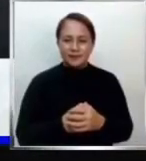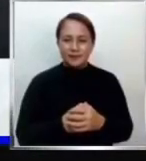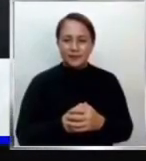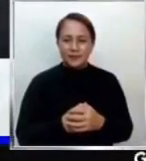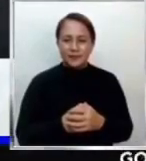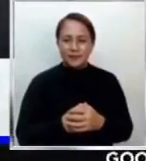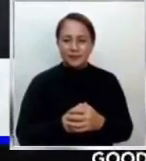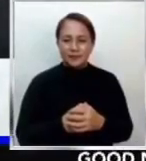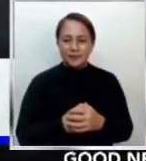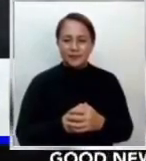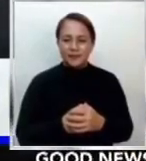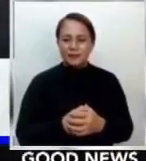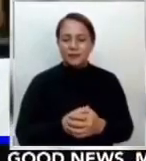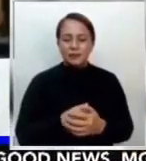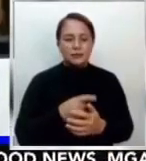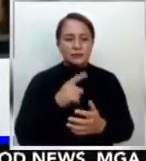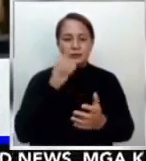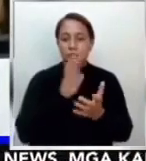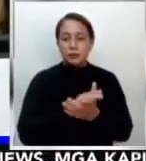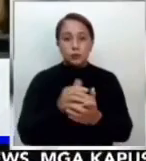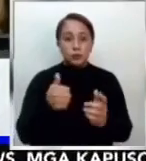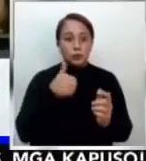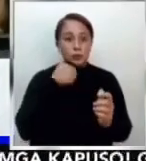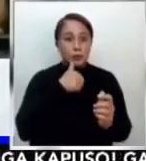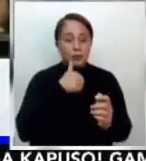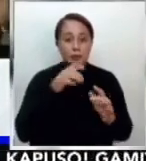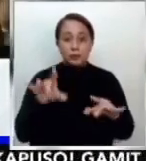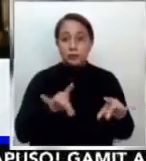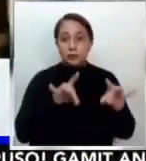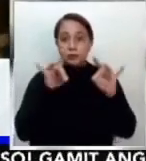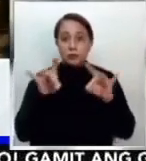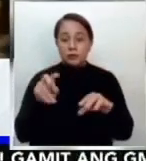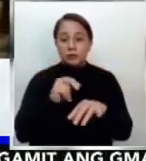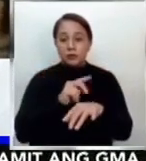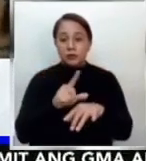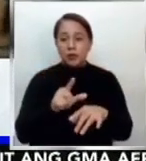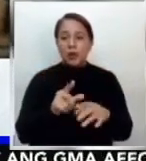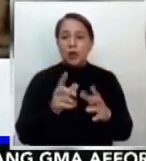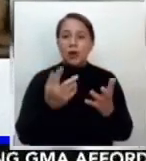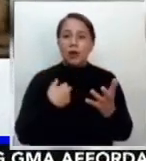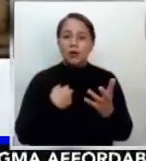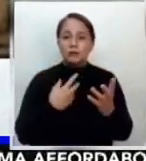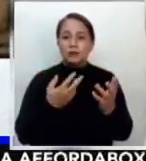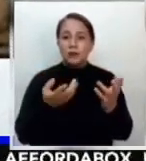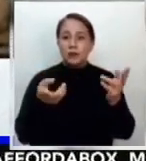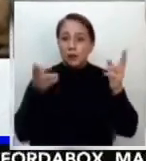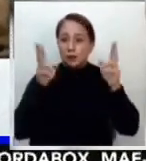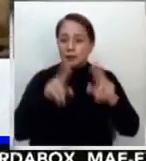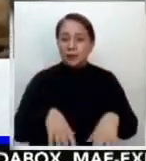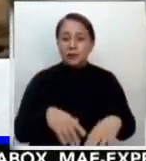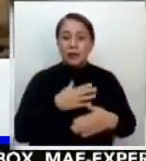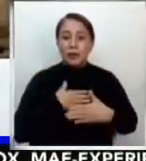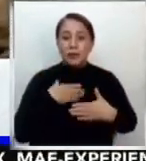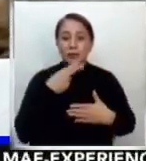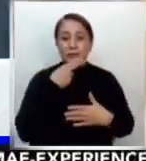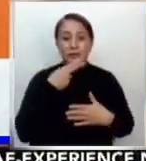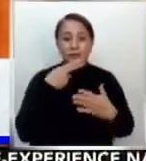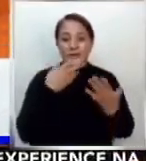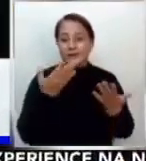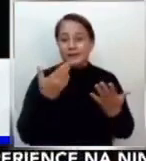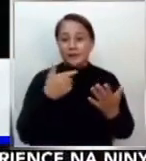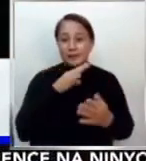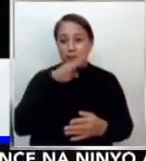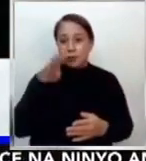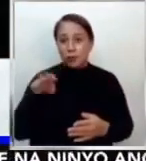Hindi makapaniwalang babaeng Austrian national na mauuwi lang sa trahedya ang dapat sana'y masaya nilang honeymoon sa Bohol. Ang kanya kasing